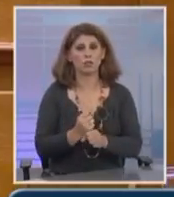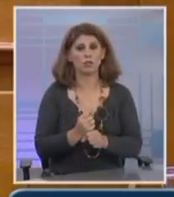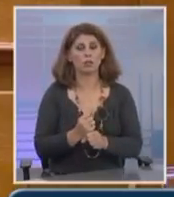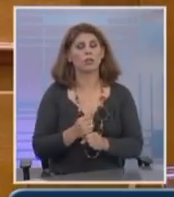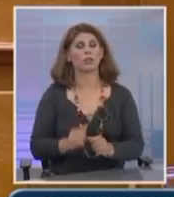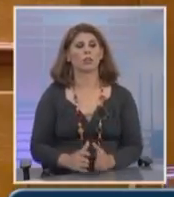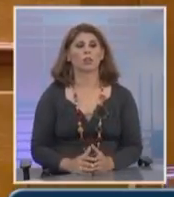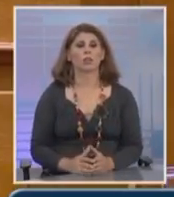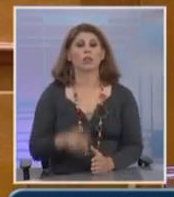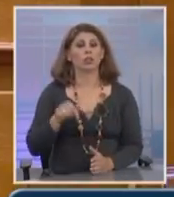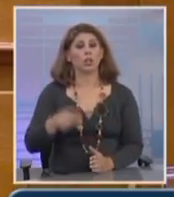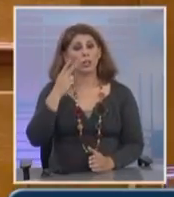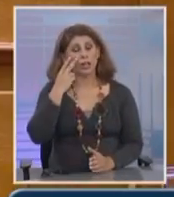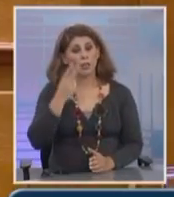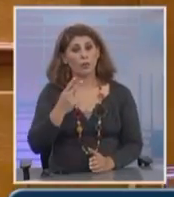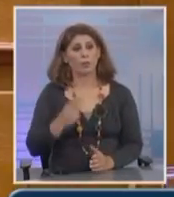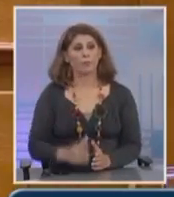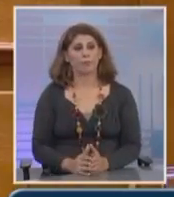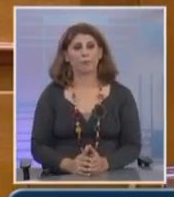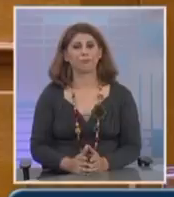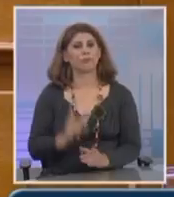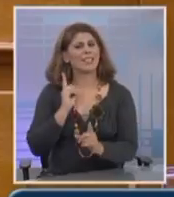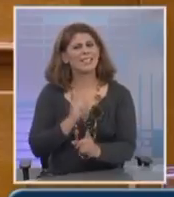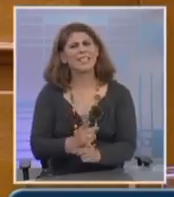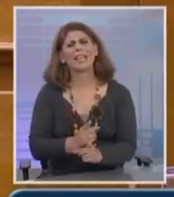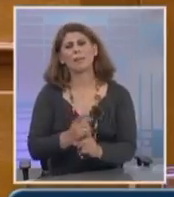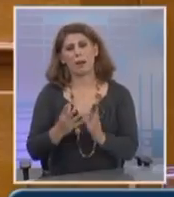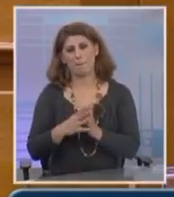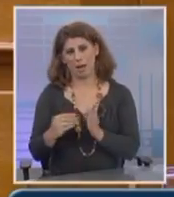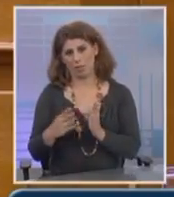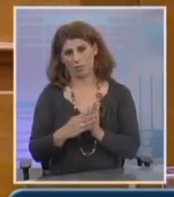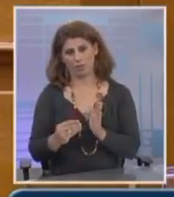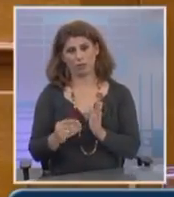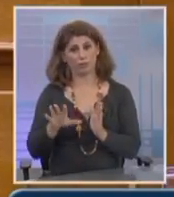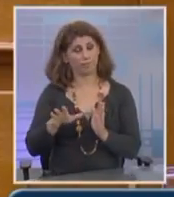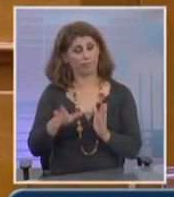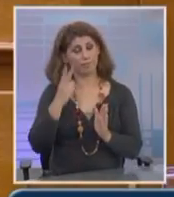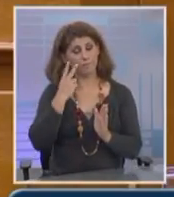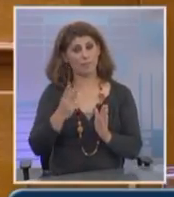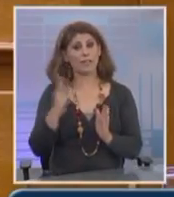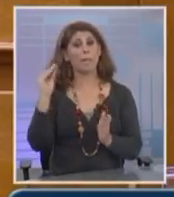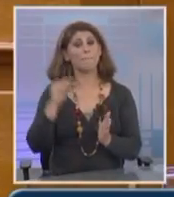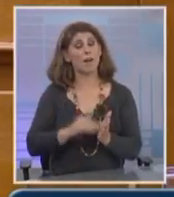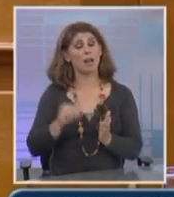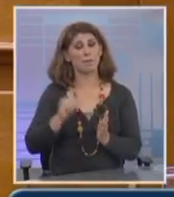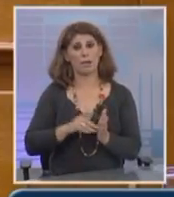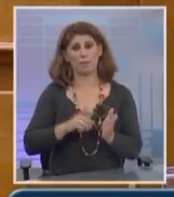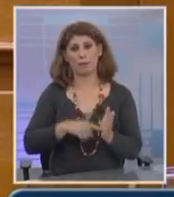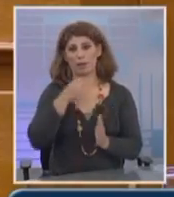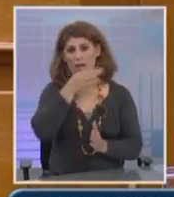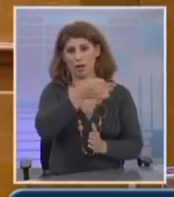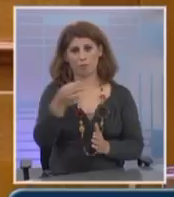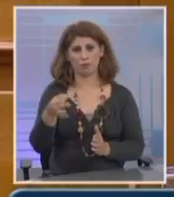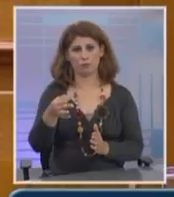λοιπόν να δούμε κάποια συγκεκριμένα παραδείγματα, τα οποία φαίνεται ότι χρειάζεται να τα επαναλαμβάνουμε και